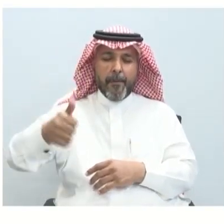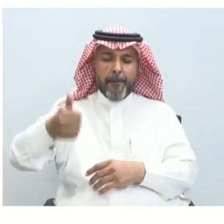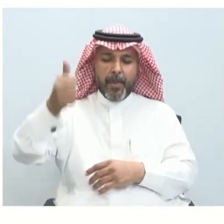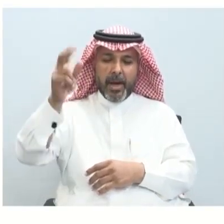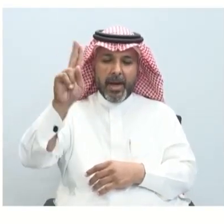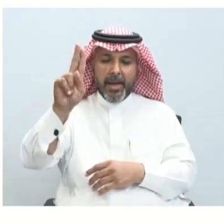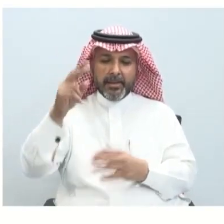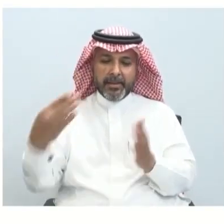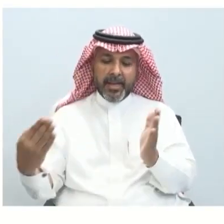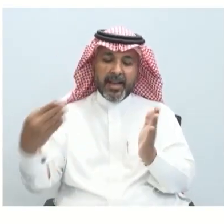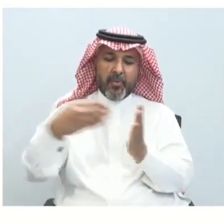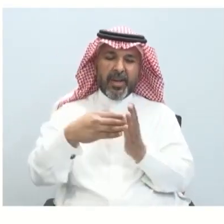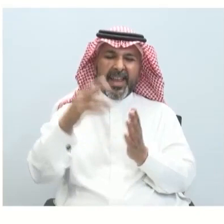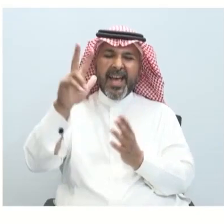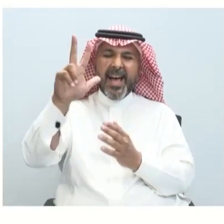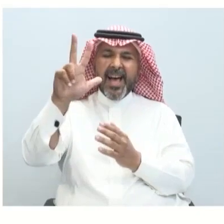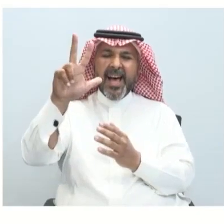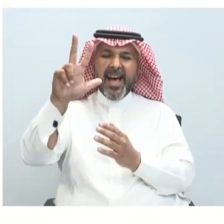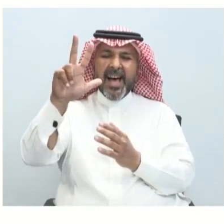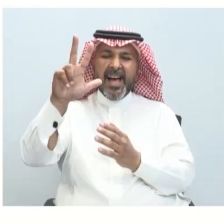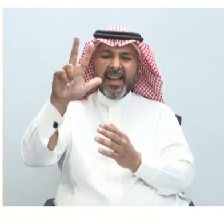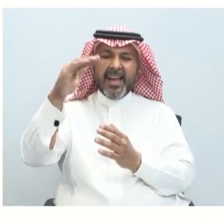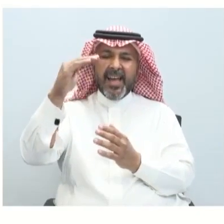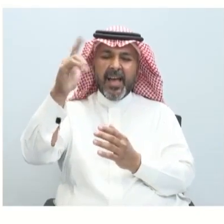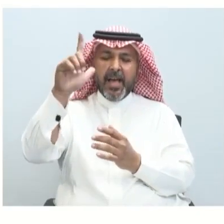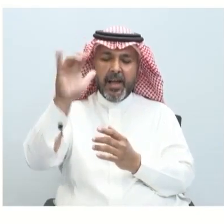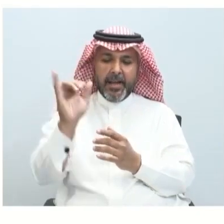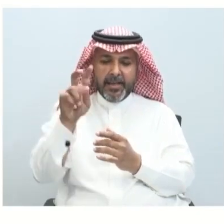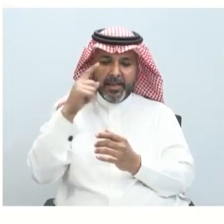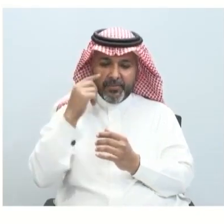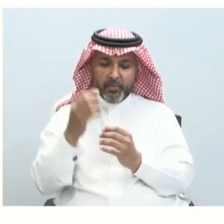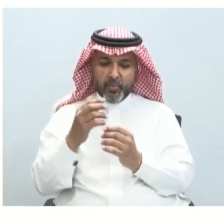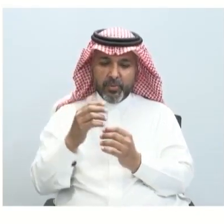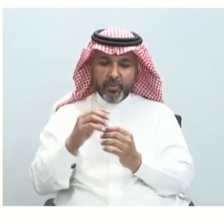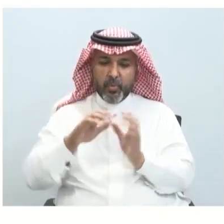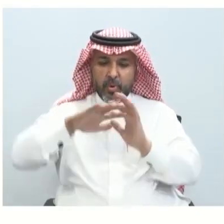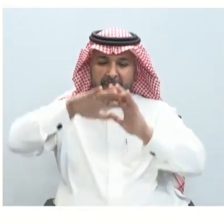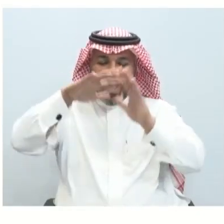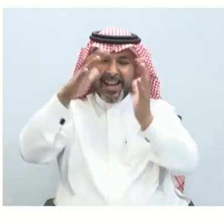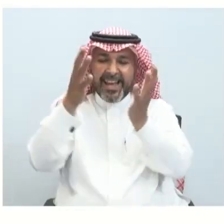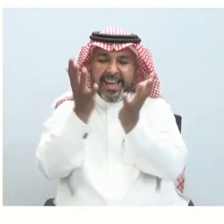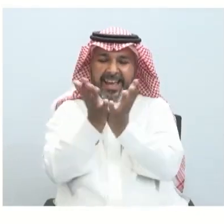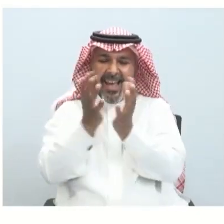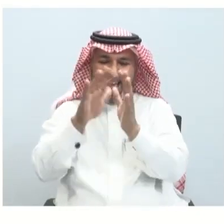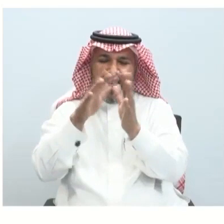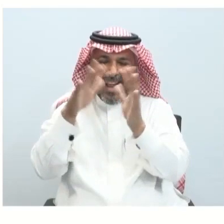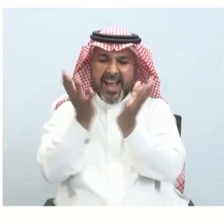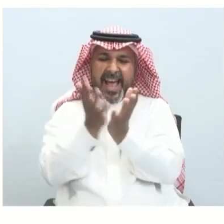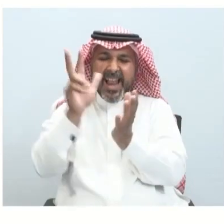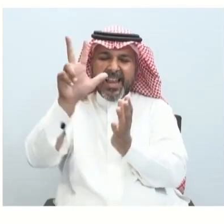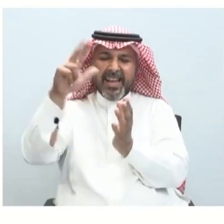وتفقد الكروموسومات كثافتها ومثل ما ذكرنا دائما الطور النهائي يكون بشكل معاكس لما يحدث في